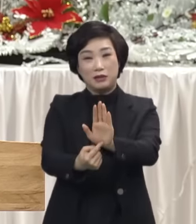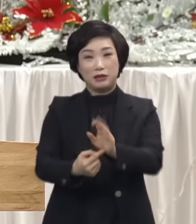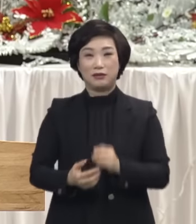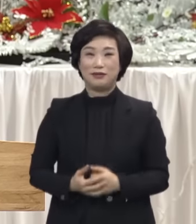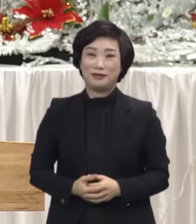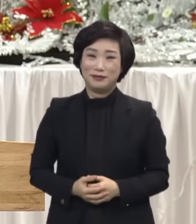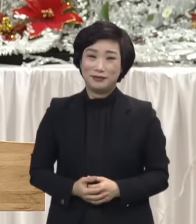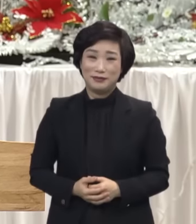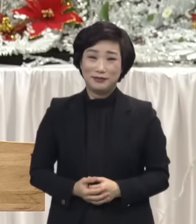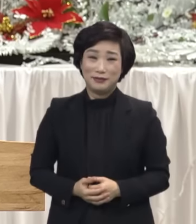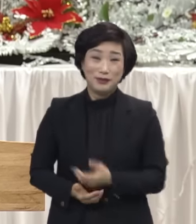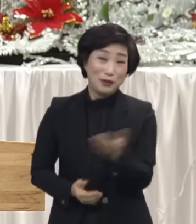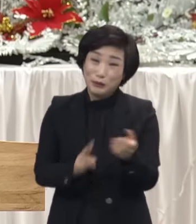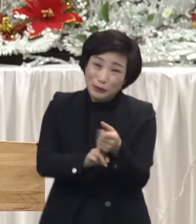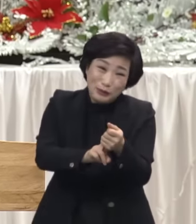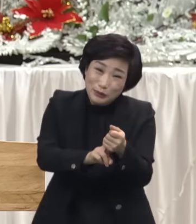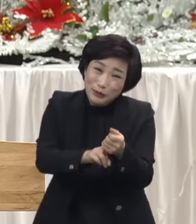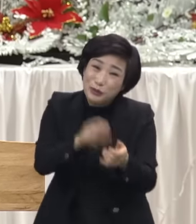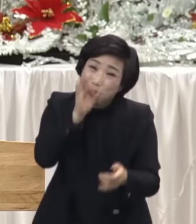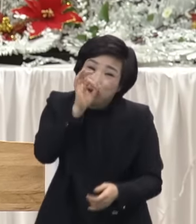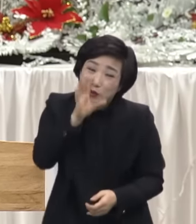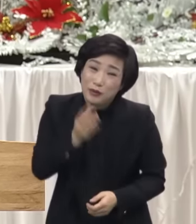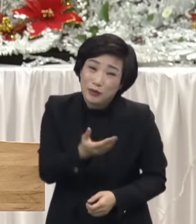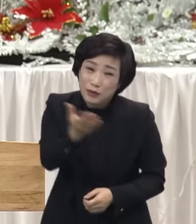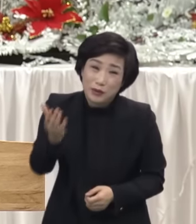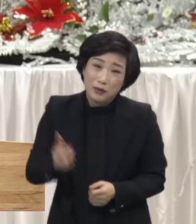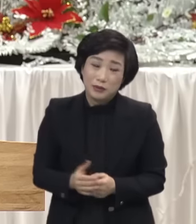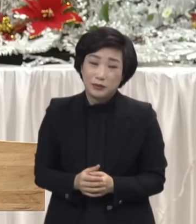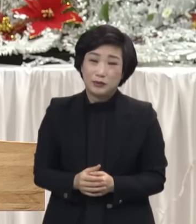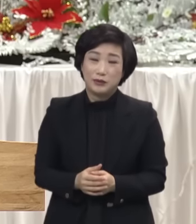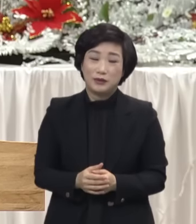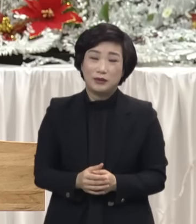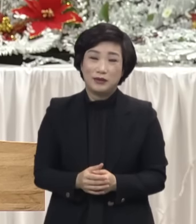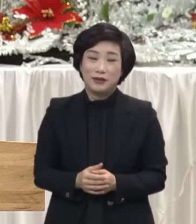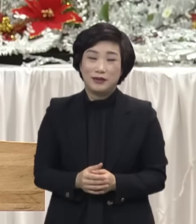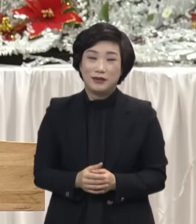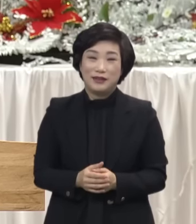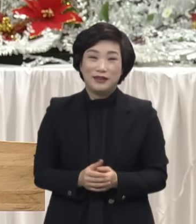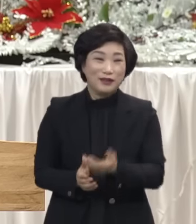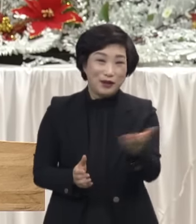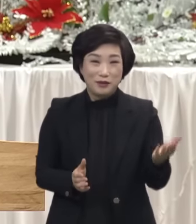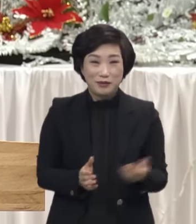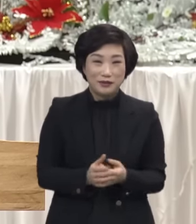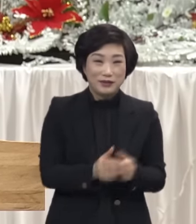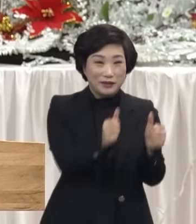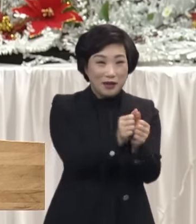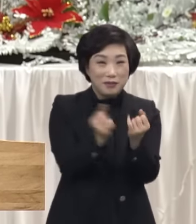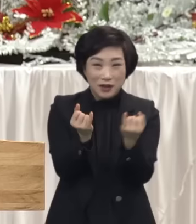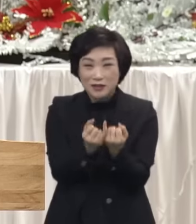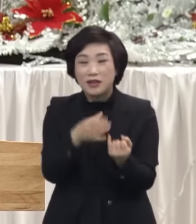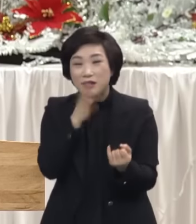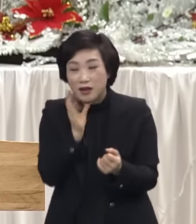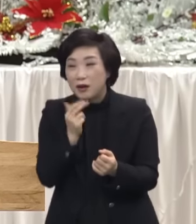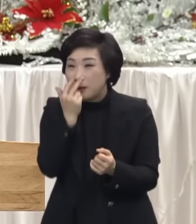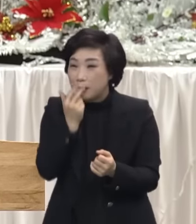드러난다. 숨길 수 없다 그 말이야. 사람은 남녀노소를